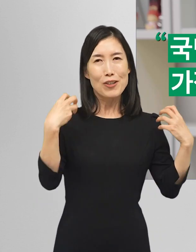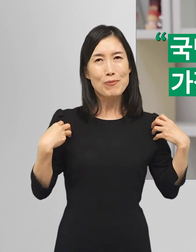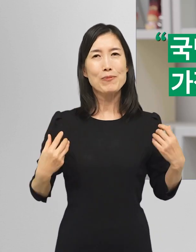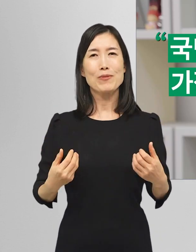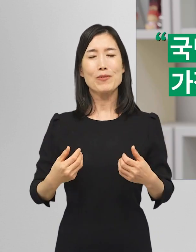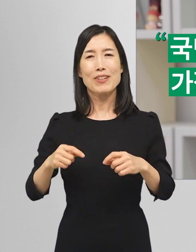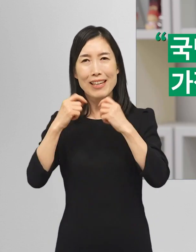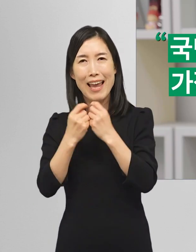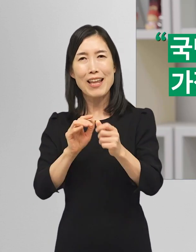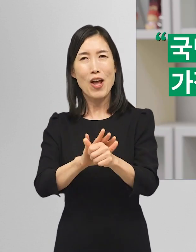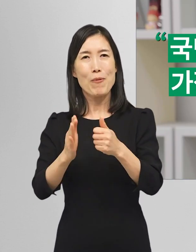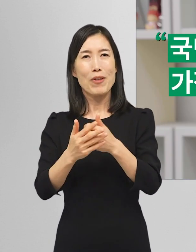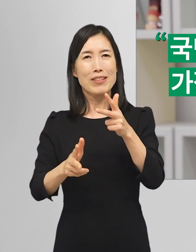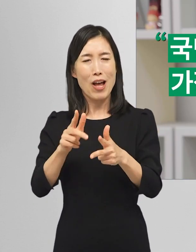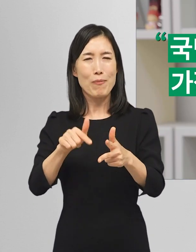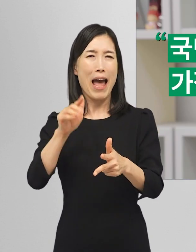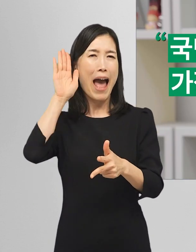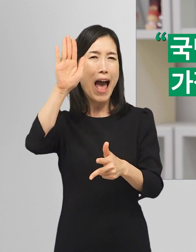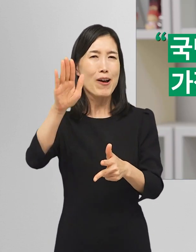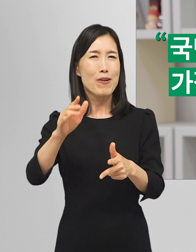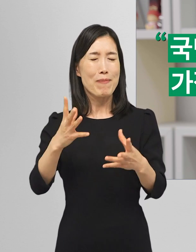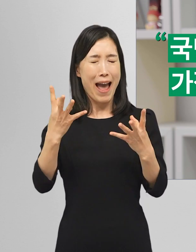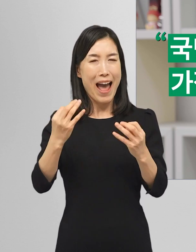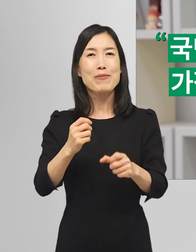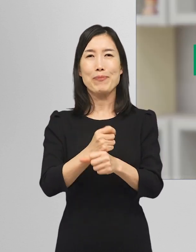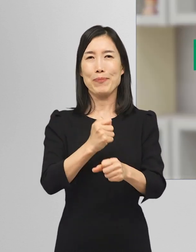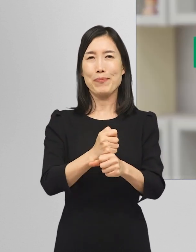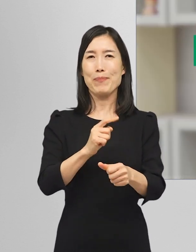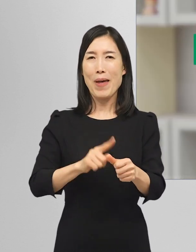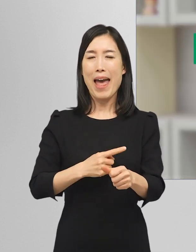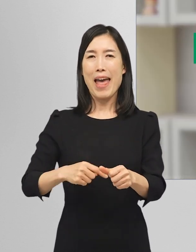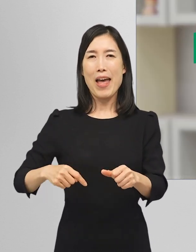지지와 협력을 이끌어내는 것이 굉장히 중요하다 말씀드리겠습니다.